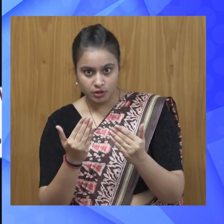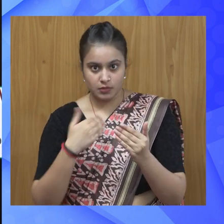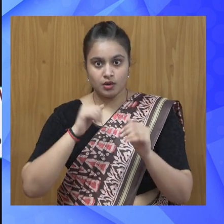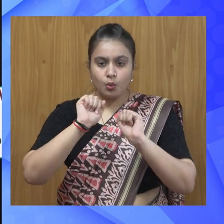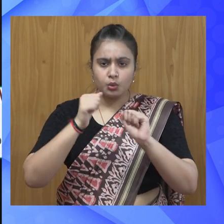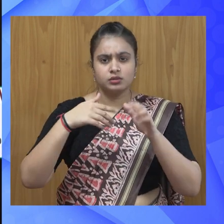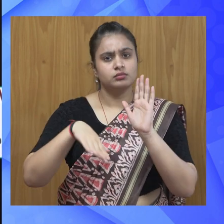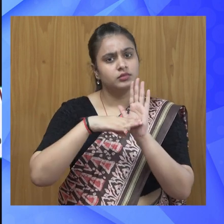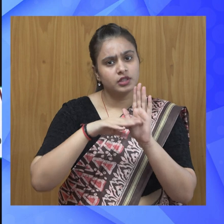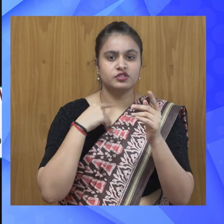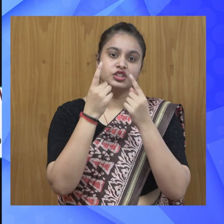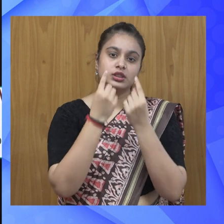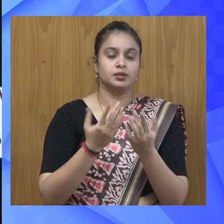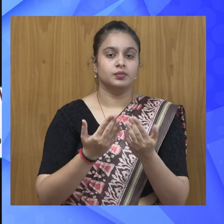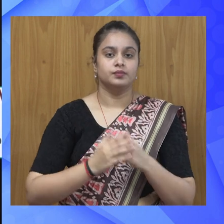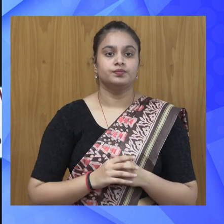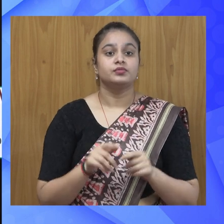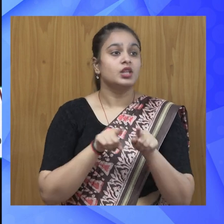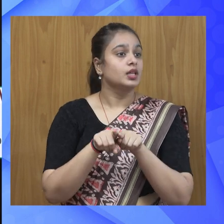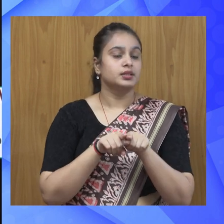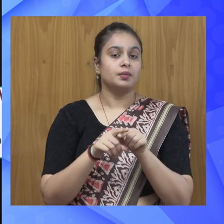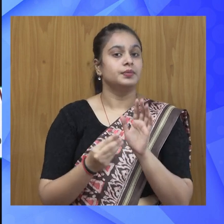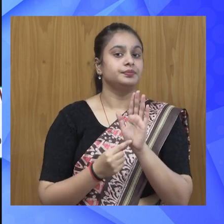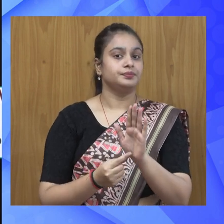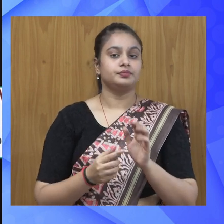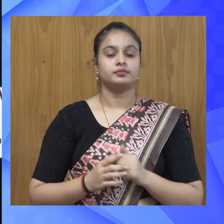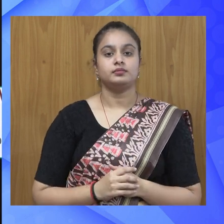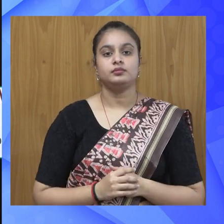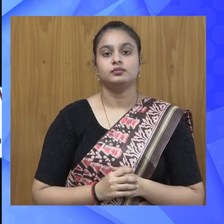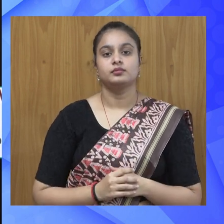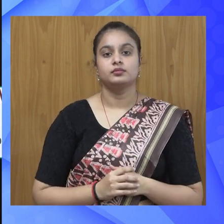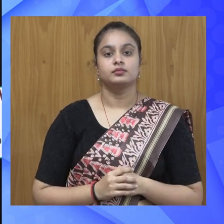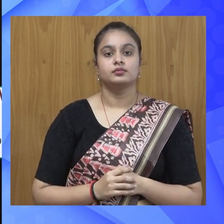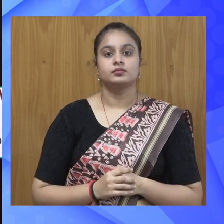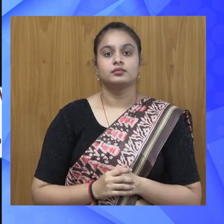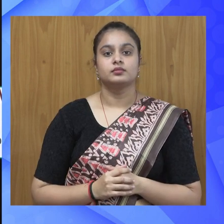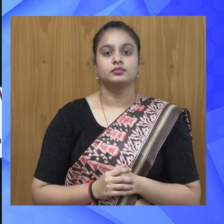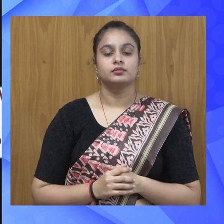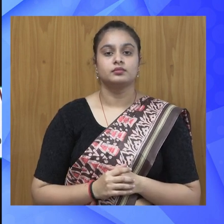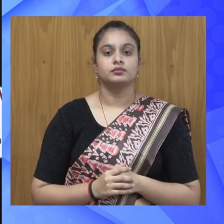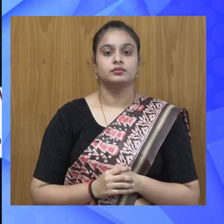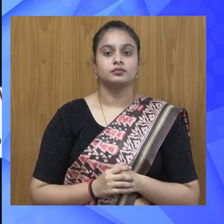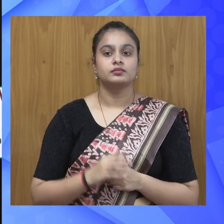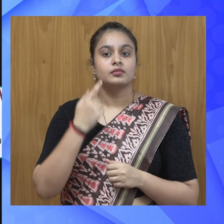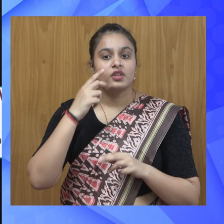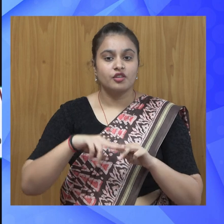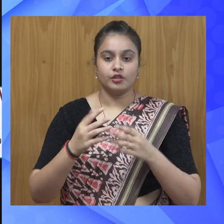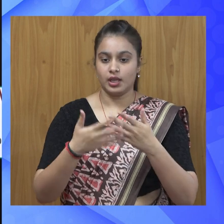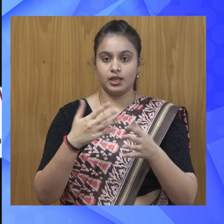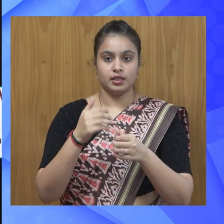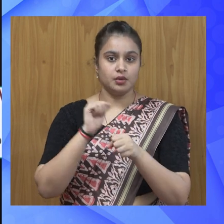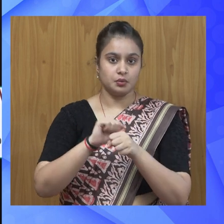और उसको मॉनिटर कर सकते हैं। जैसे उदाहरण के तौर पे, जैसे अगर आप आपको कोई काम मिला